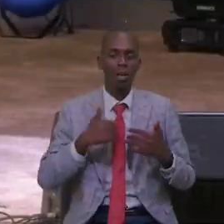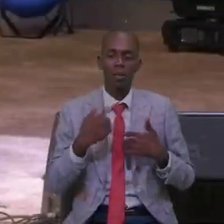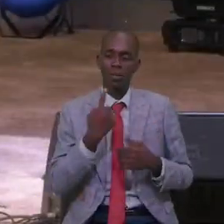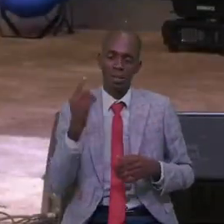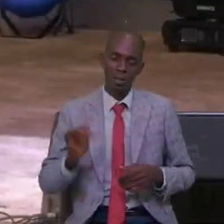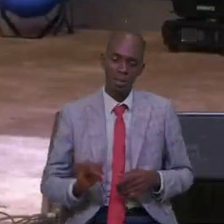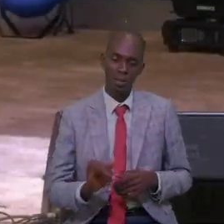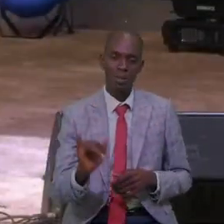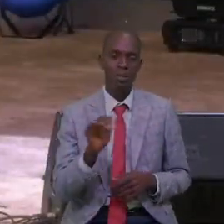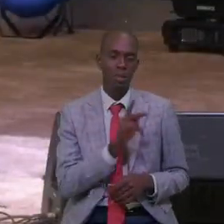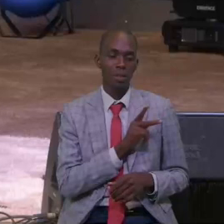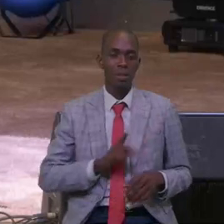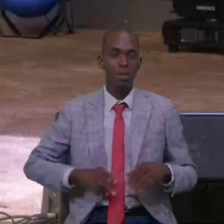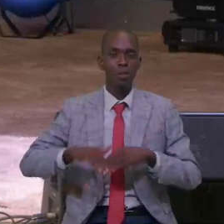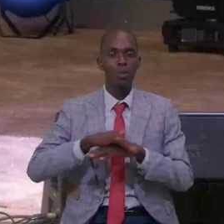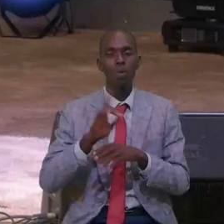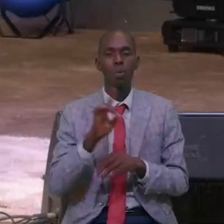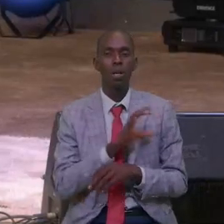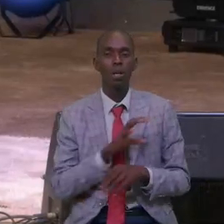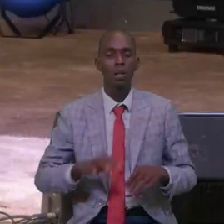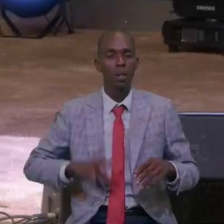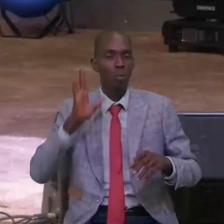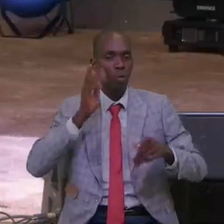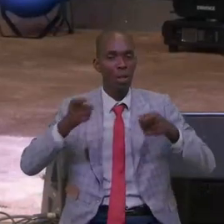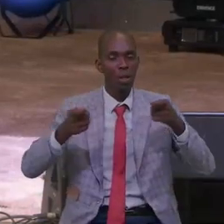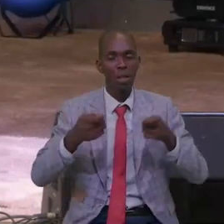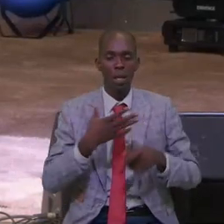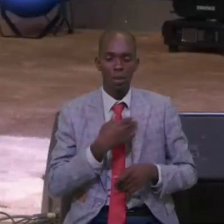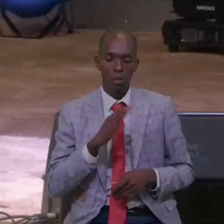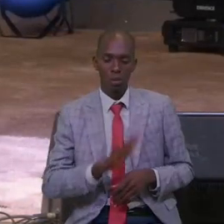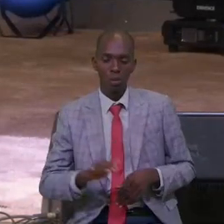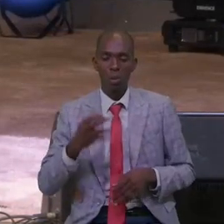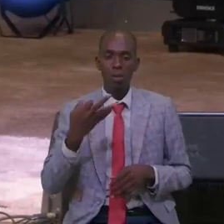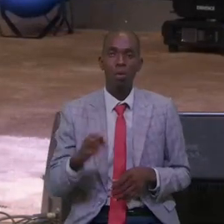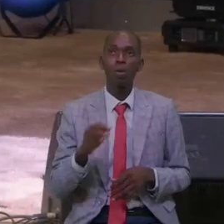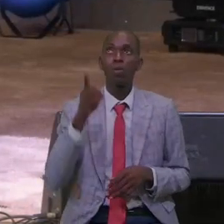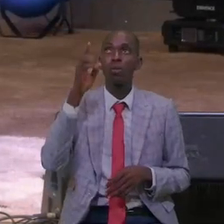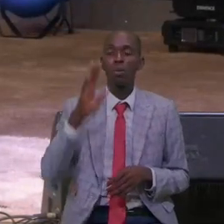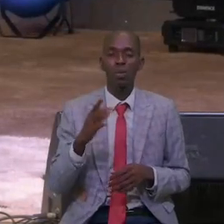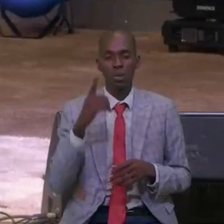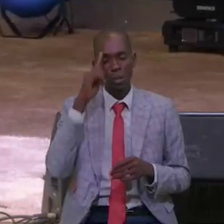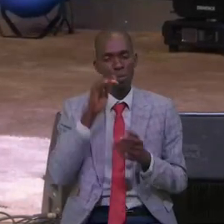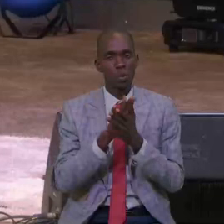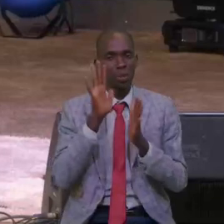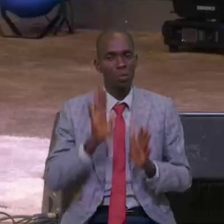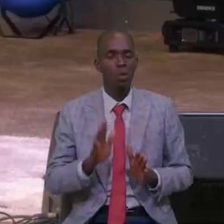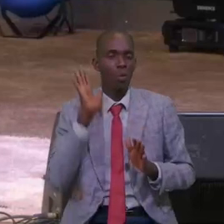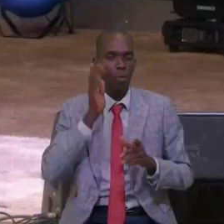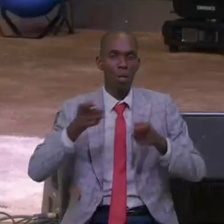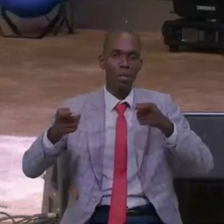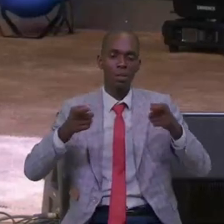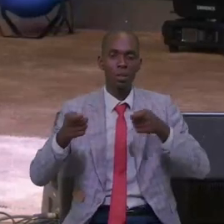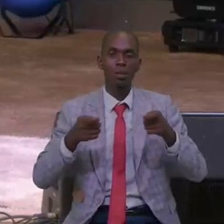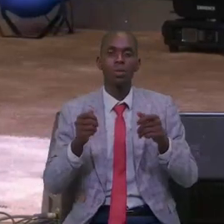où Christ régnera et les saints de Dieu, les enfants de Dieu vont régner avec lui. C'est le sommet,